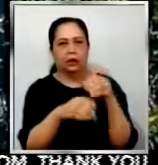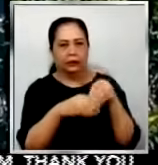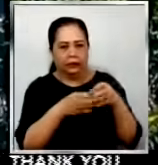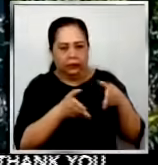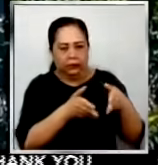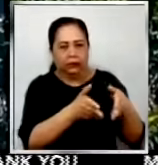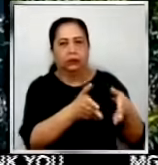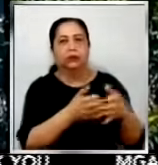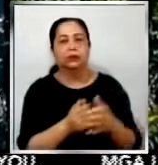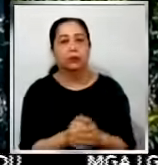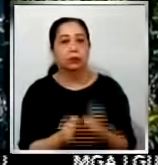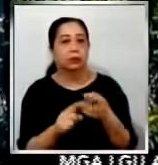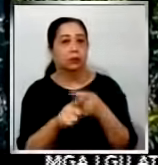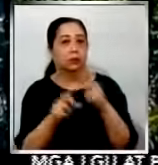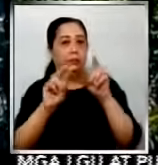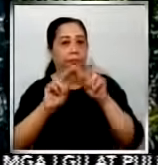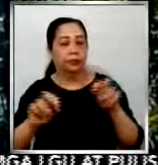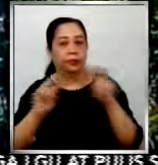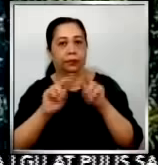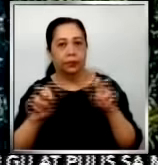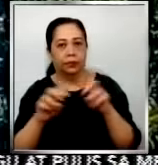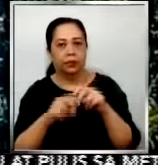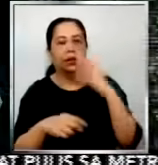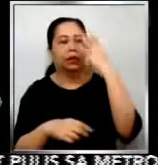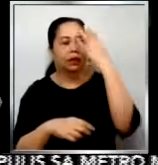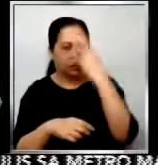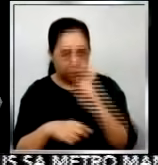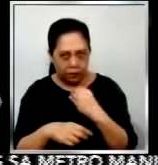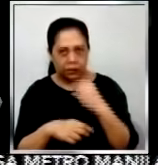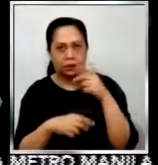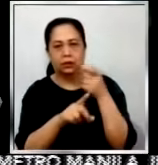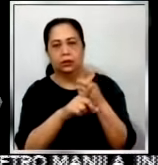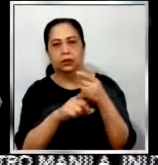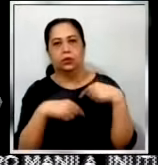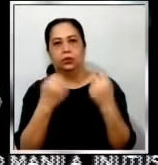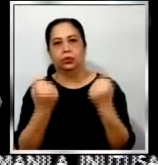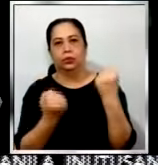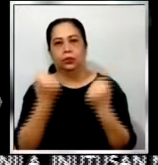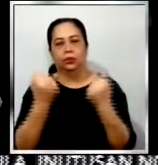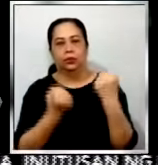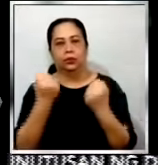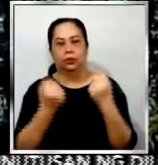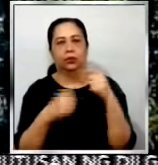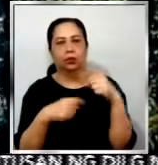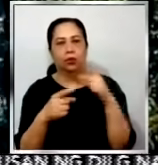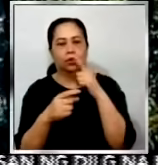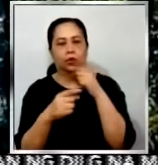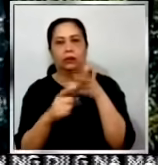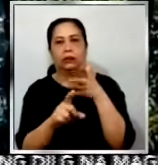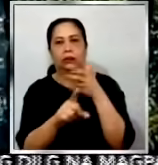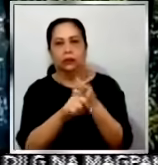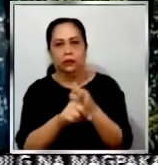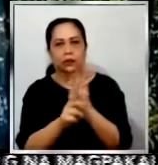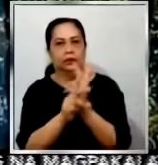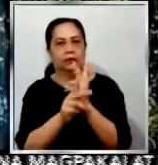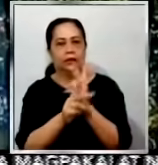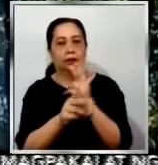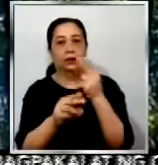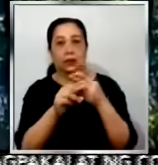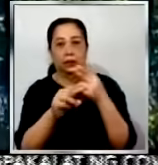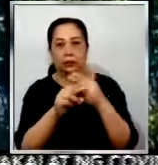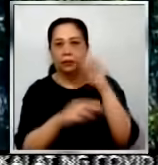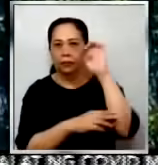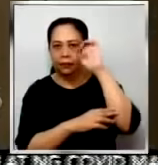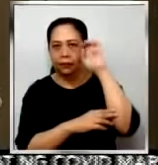sa investigasyon, nakatulog umano habang nagmamaneho ang driver na nakadisgrasyang van na si Edgar Abringe.